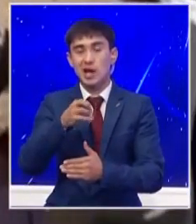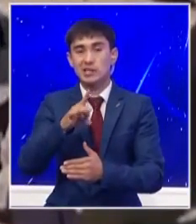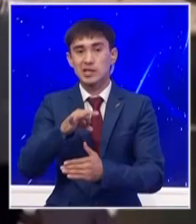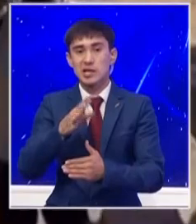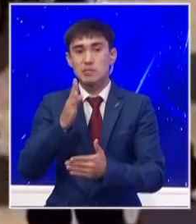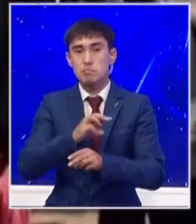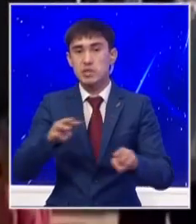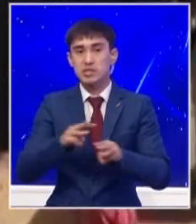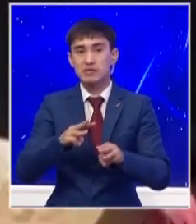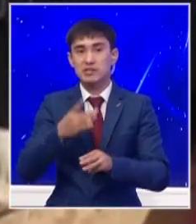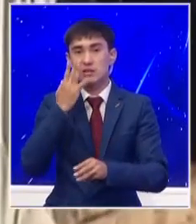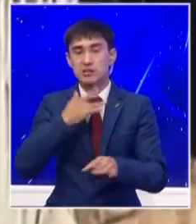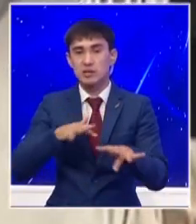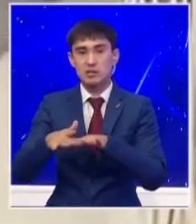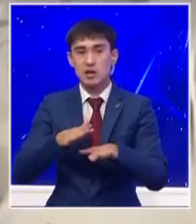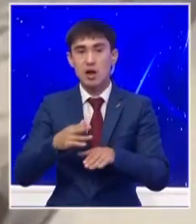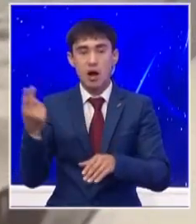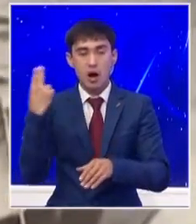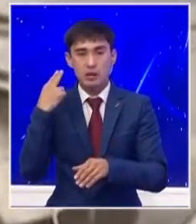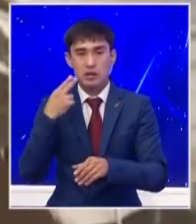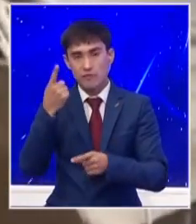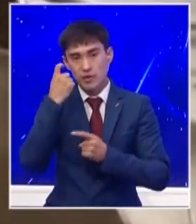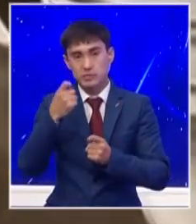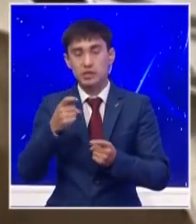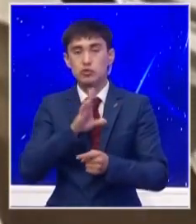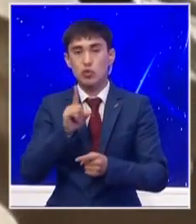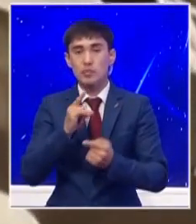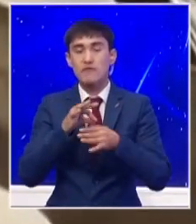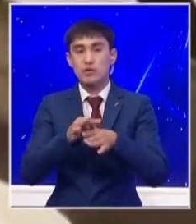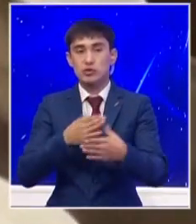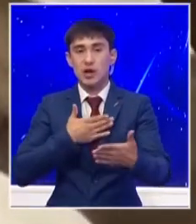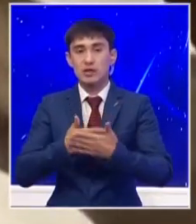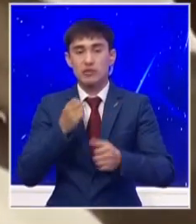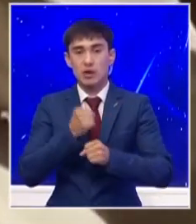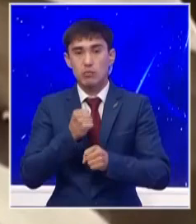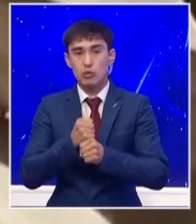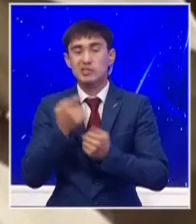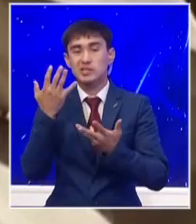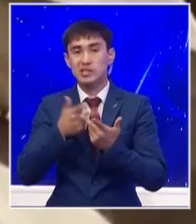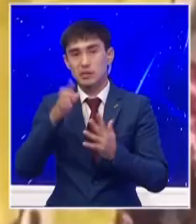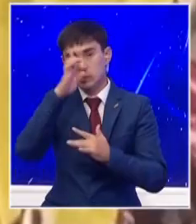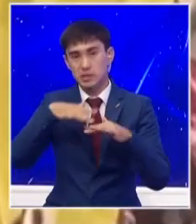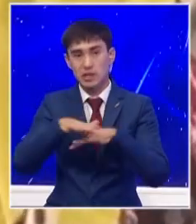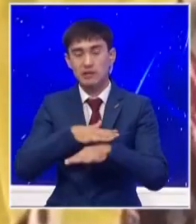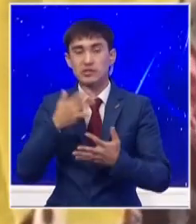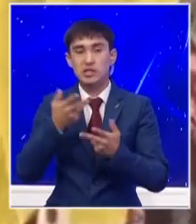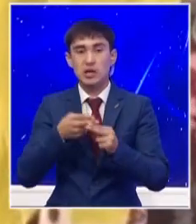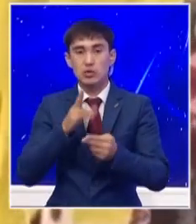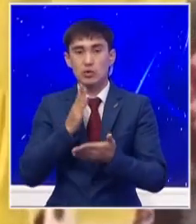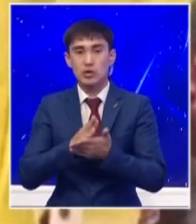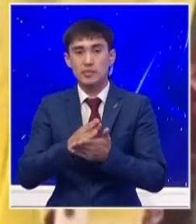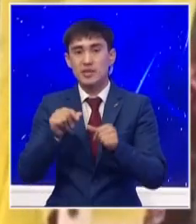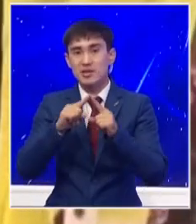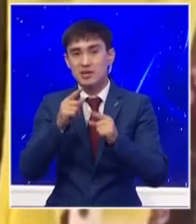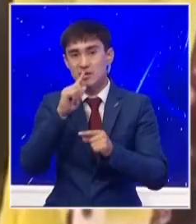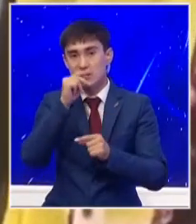настаивают в Министерстве иностранных дел Великобритании. В ведомстве заявили, что ведется активная работа с несколькими странами, в числе которых Египет